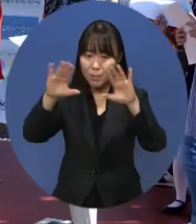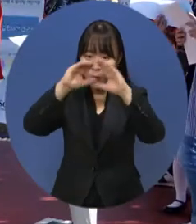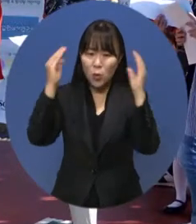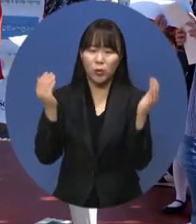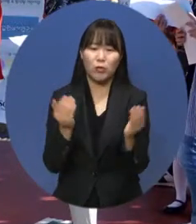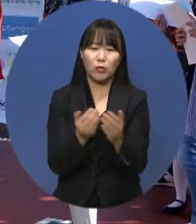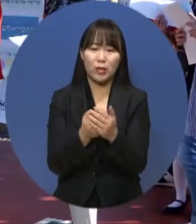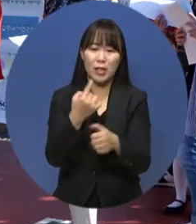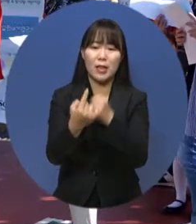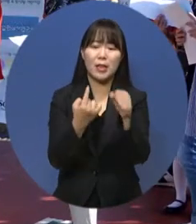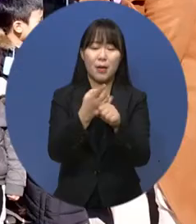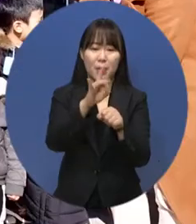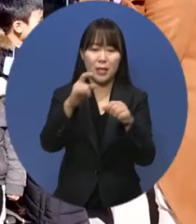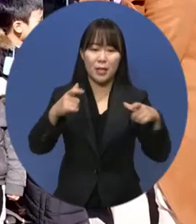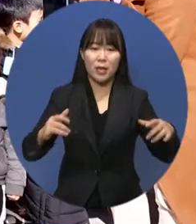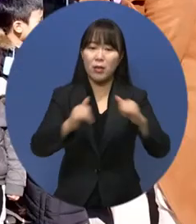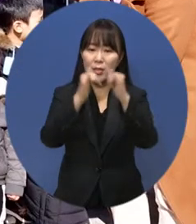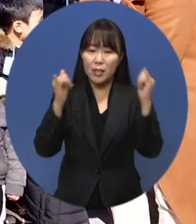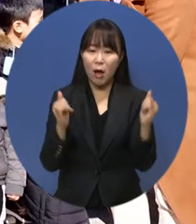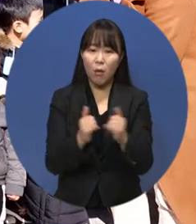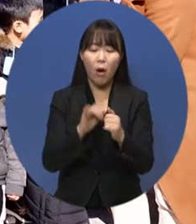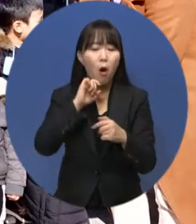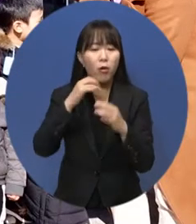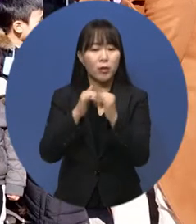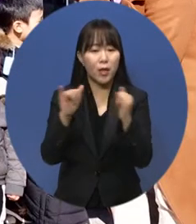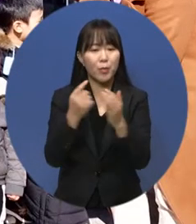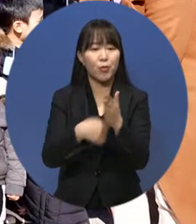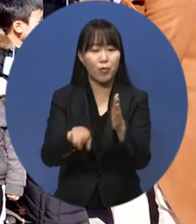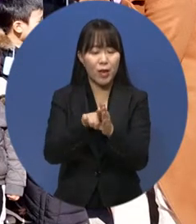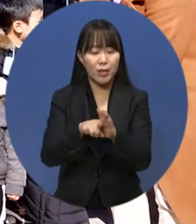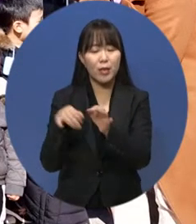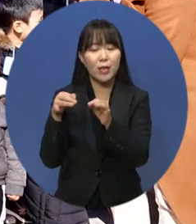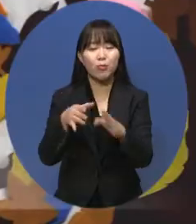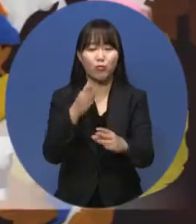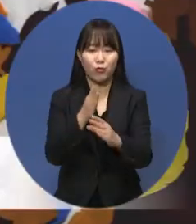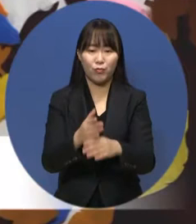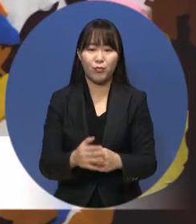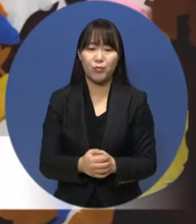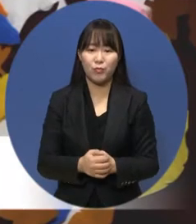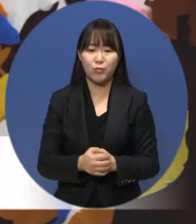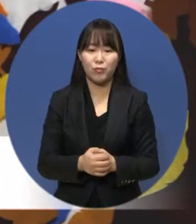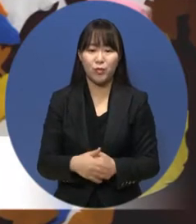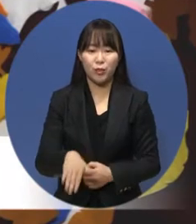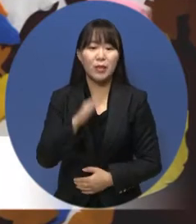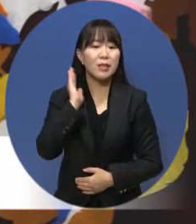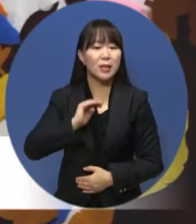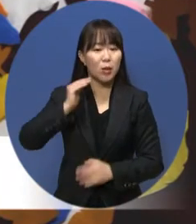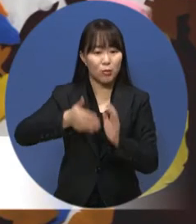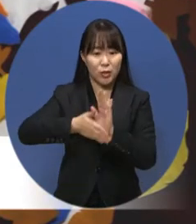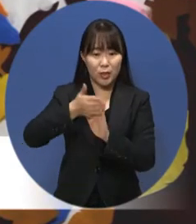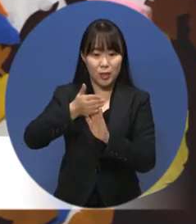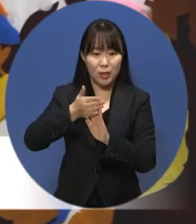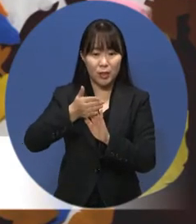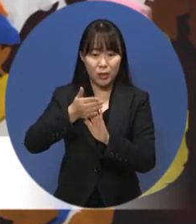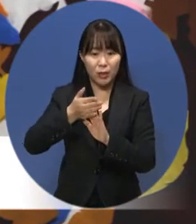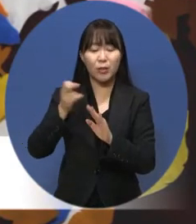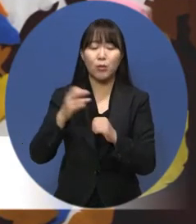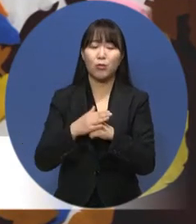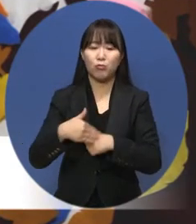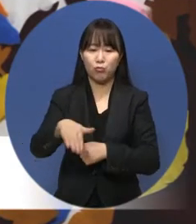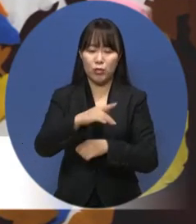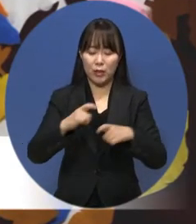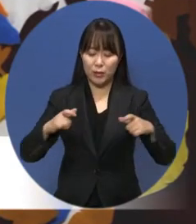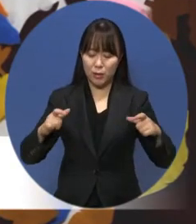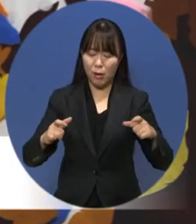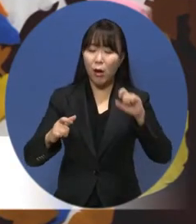매년 지역사회 소외계층을 위해 기부하고 있습니다 저희 정비 수의 더는 저희 지역의